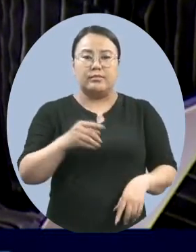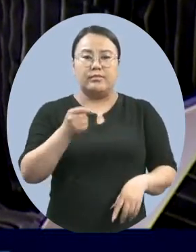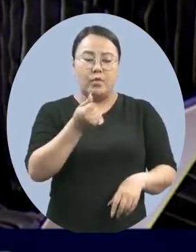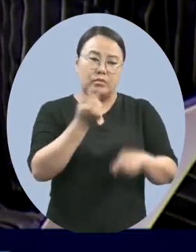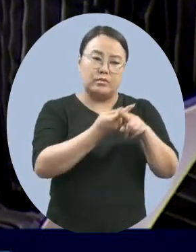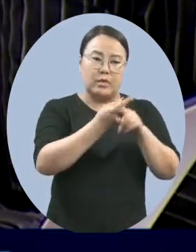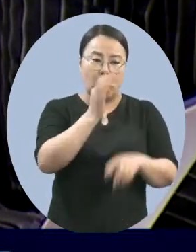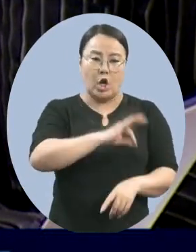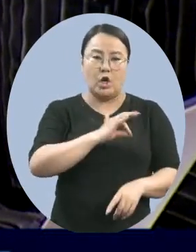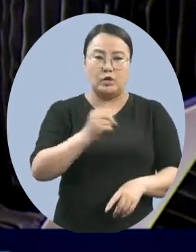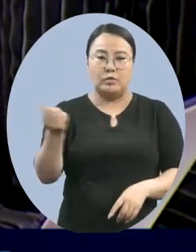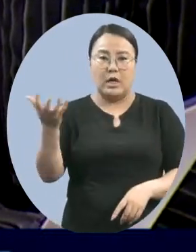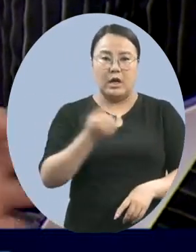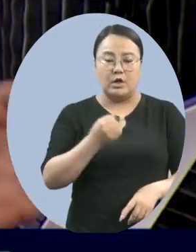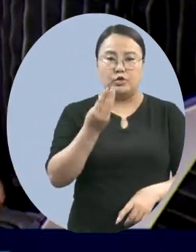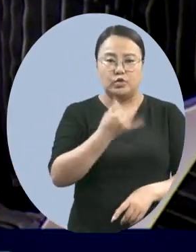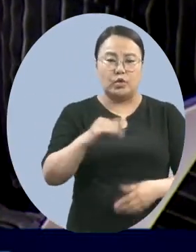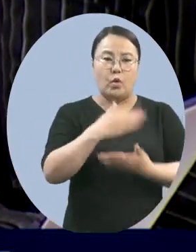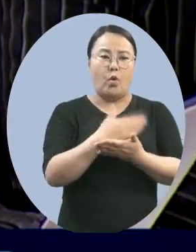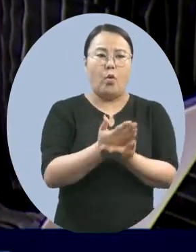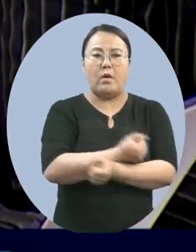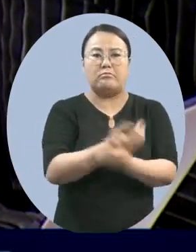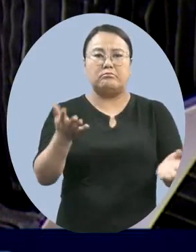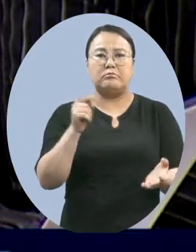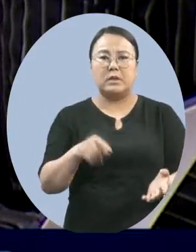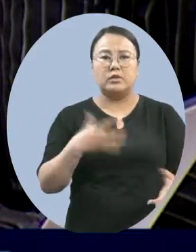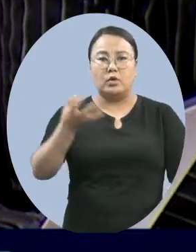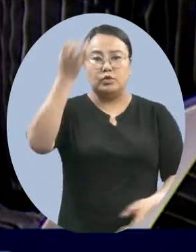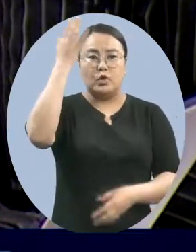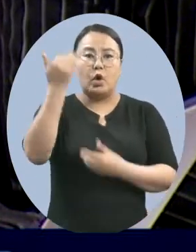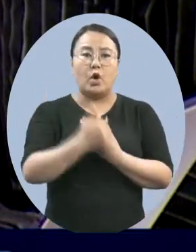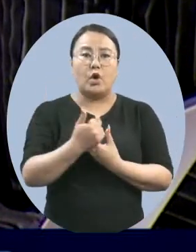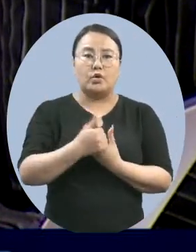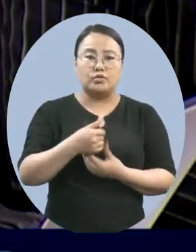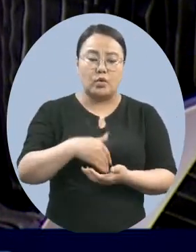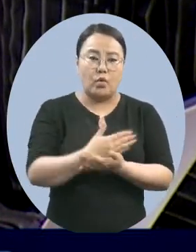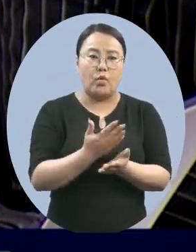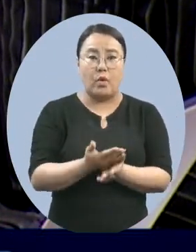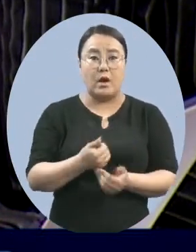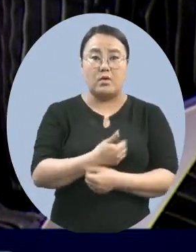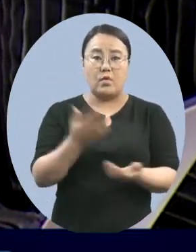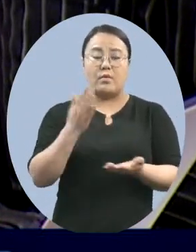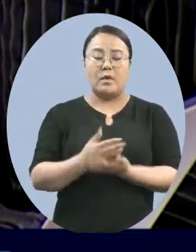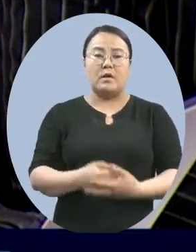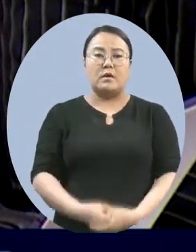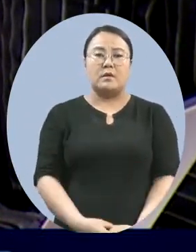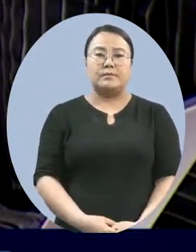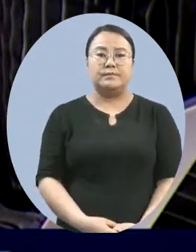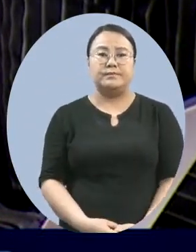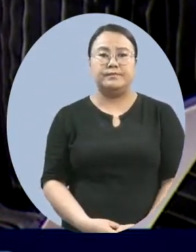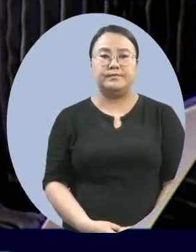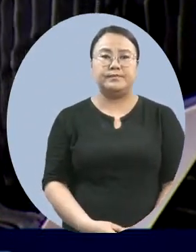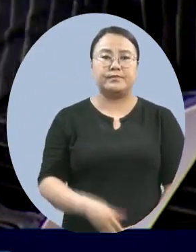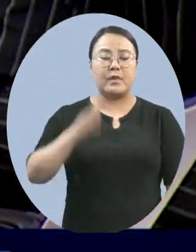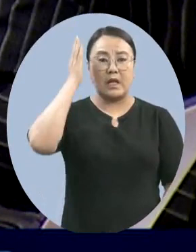хэмжээний орлогыг шууд хувааж хэрэглэх гэдэг төрийн оролцоотой хувааж хэрэглэнэ гэдүүлээ. Ирээдүйд